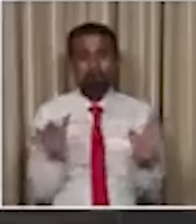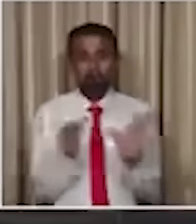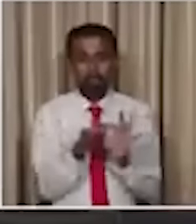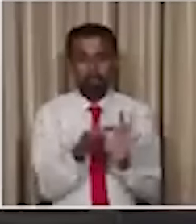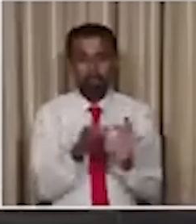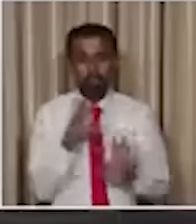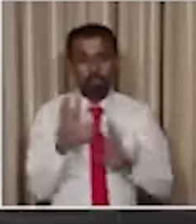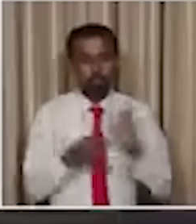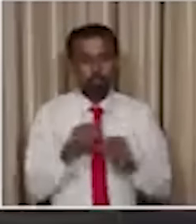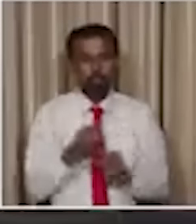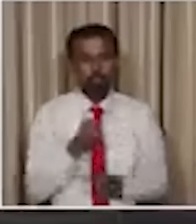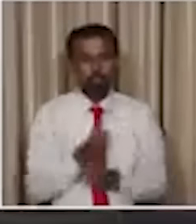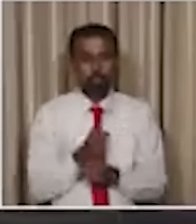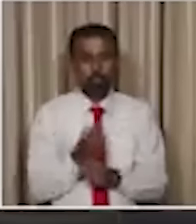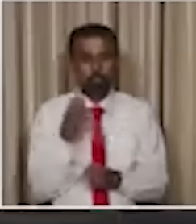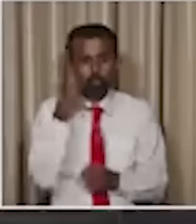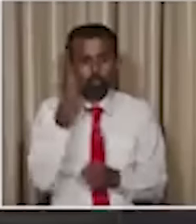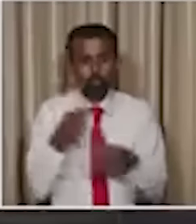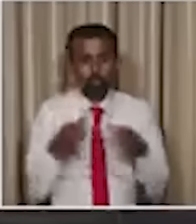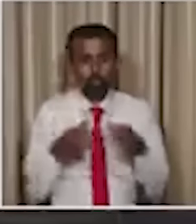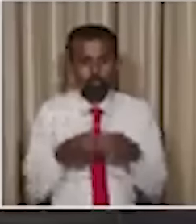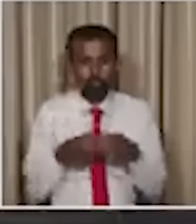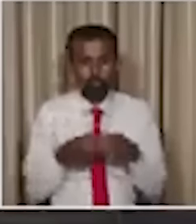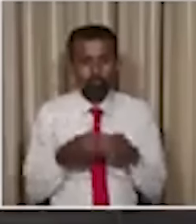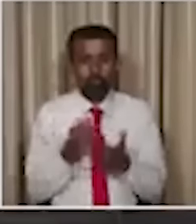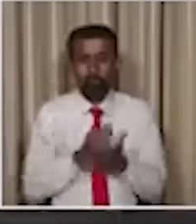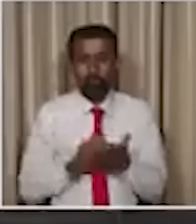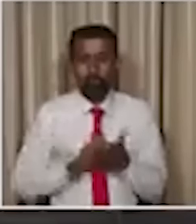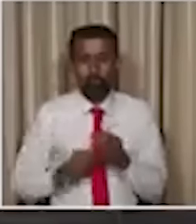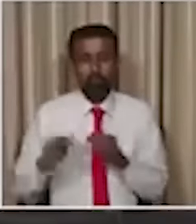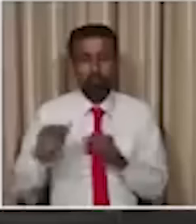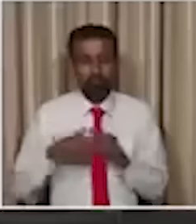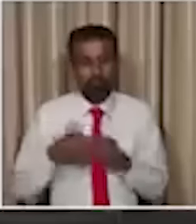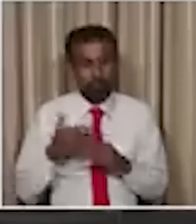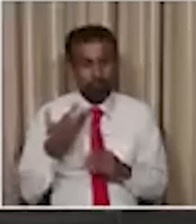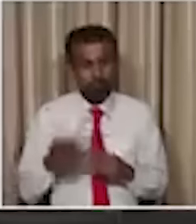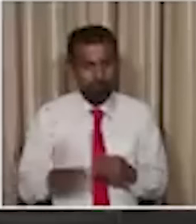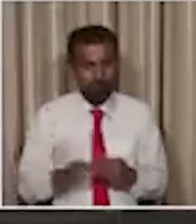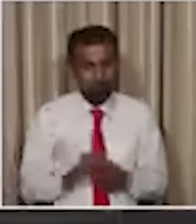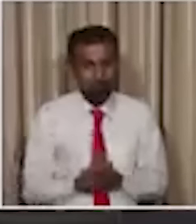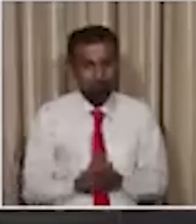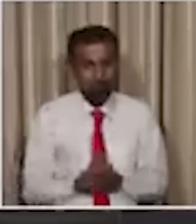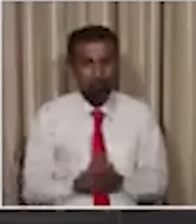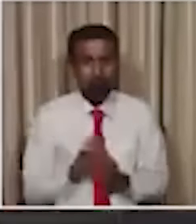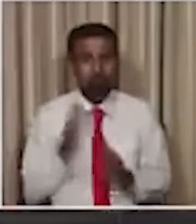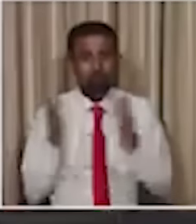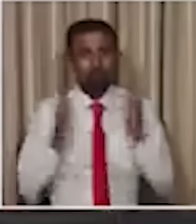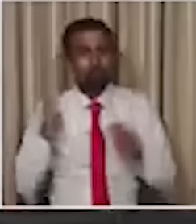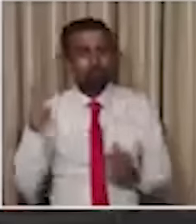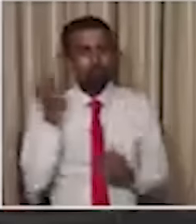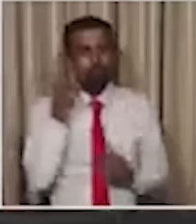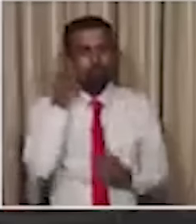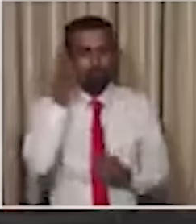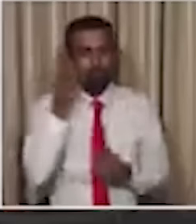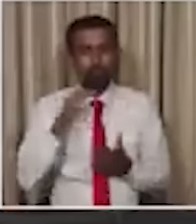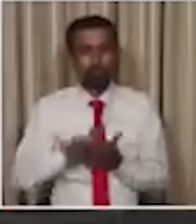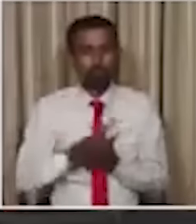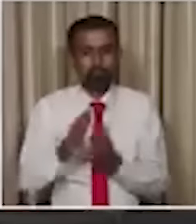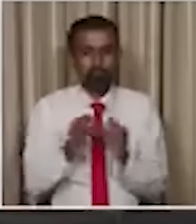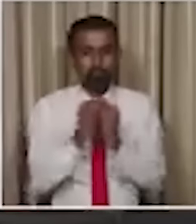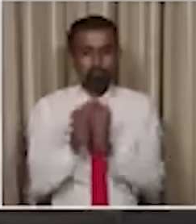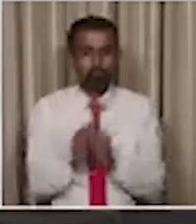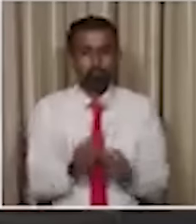අදාළ තොරතුරු රාජ්‍ය බුද්ධි සේවාව වෙත ලිඛිතව ඉදිරිපත් කර ඇති අතර ඒ අනුව ලෝකේ ඕනෑම බුද්ධි සේවාවක් කටයුතු